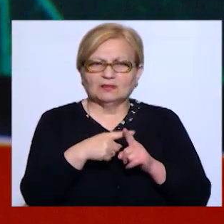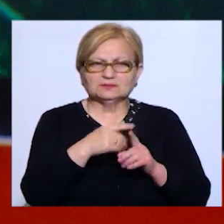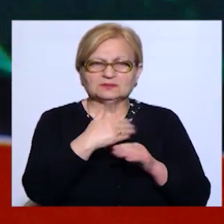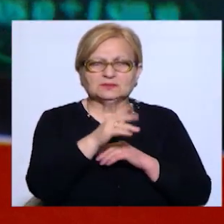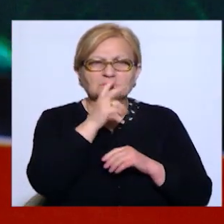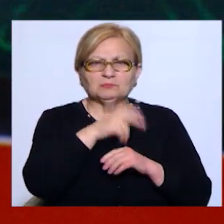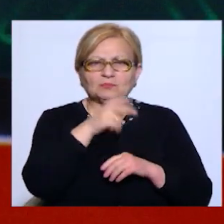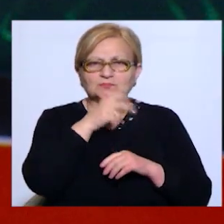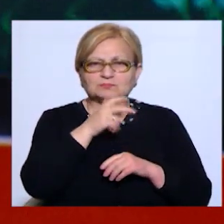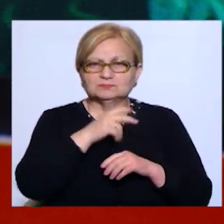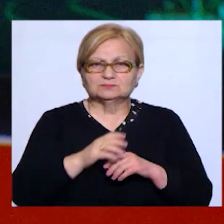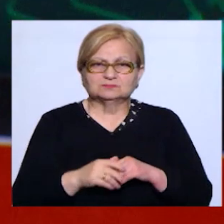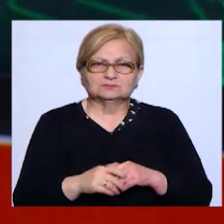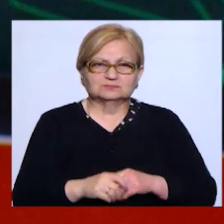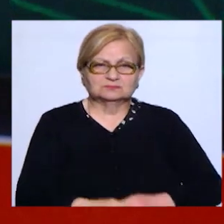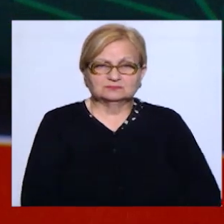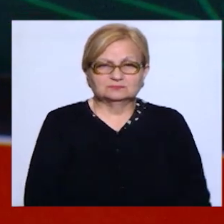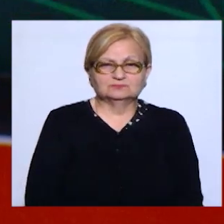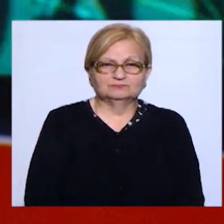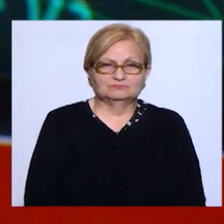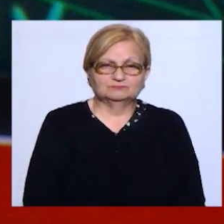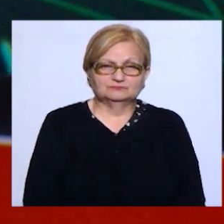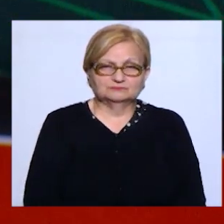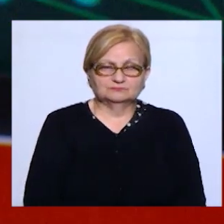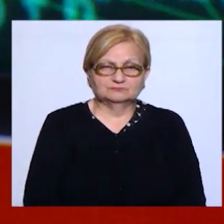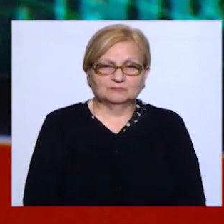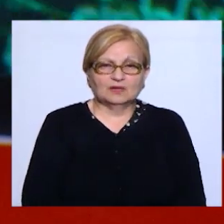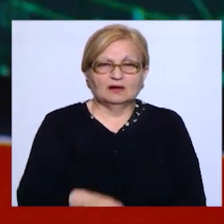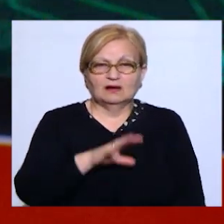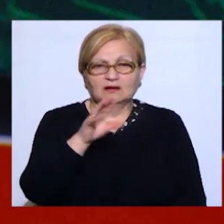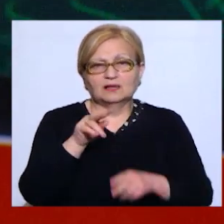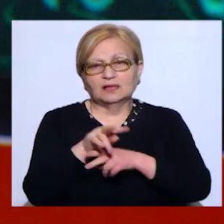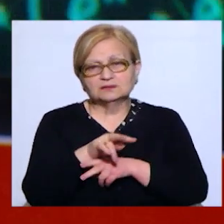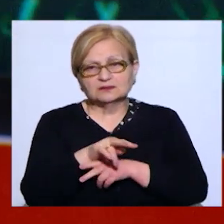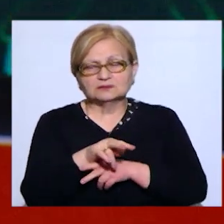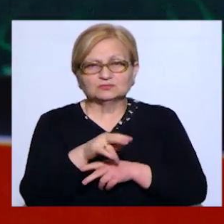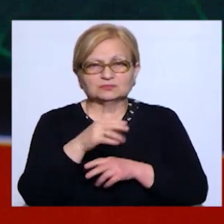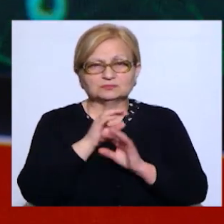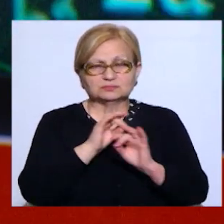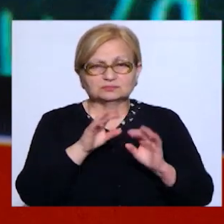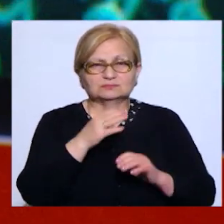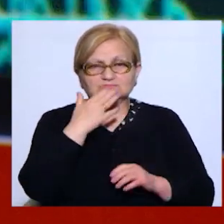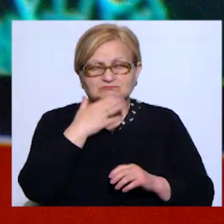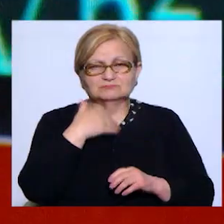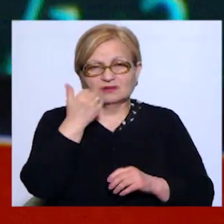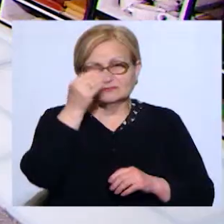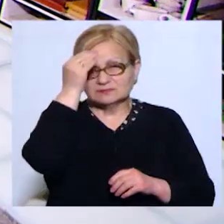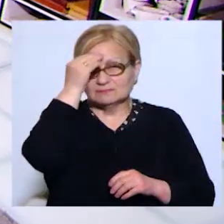მოწყენილი საგანი არ არის, ხო? მწერლებსაც, ჰუმანიტარებსაც აქვთ თავისი მოსაზრებები ხოლმე